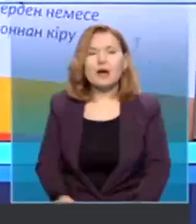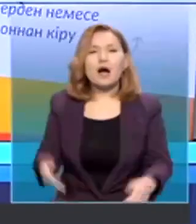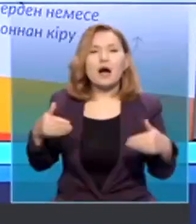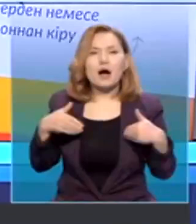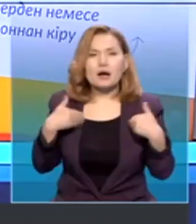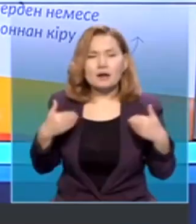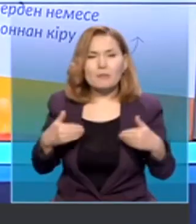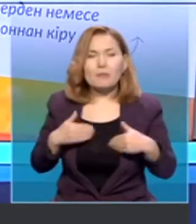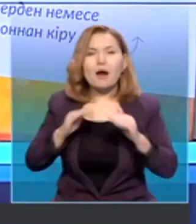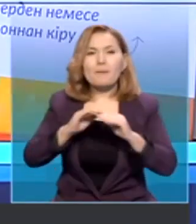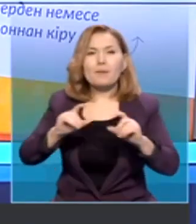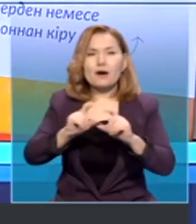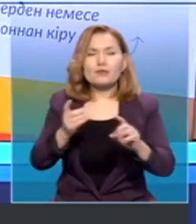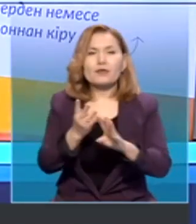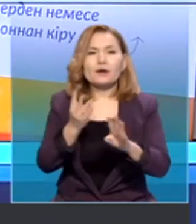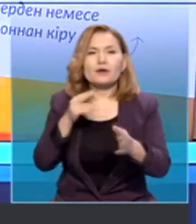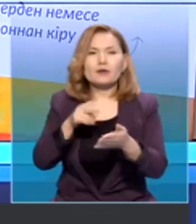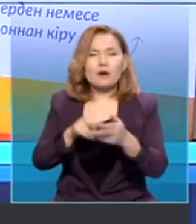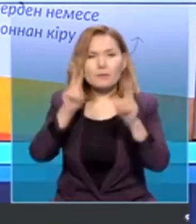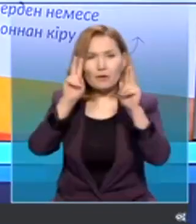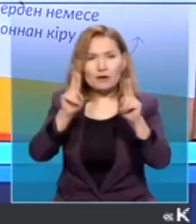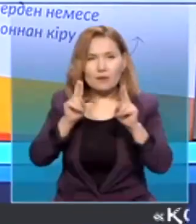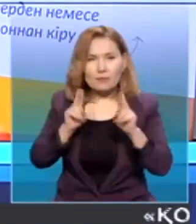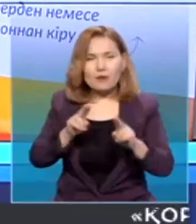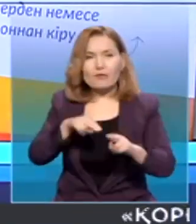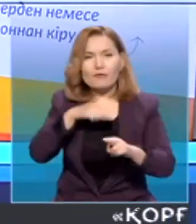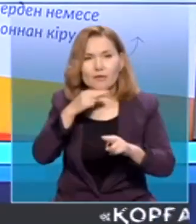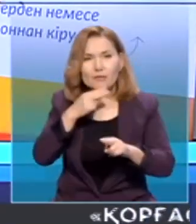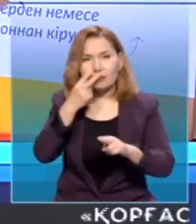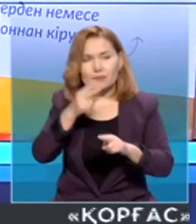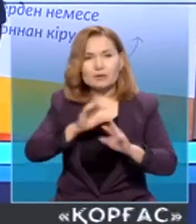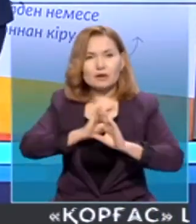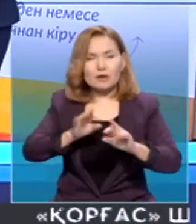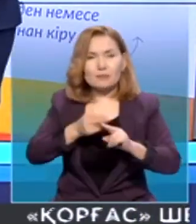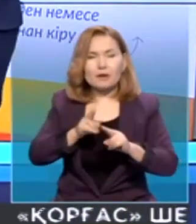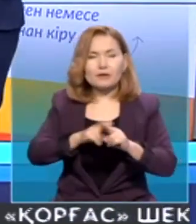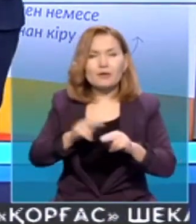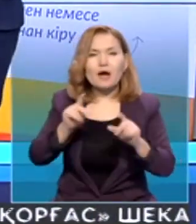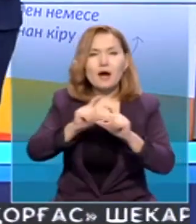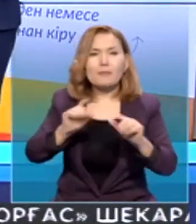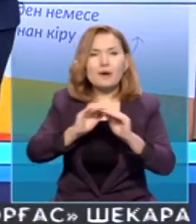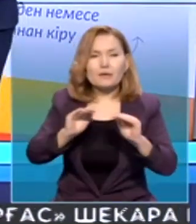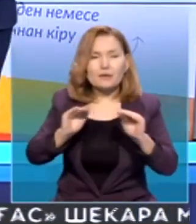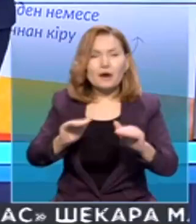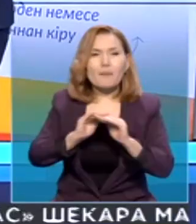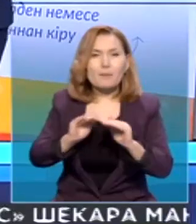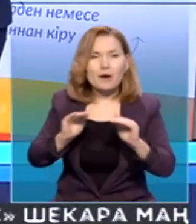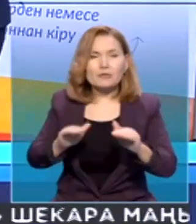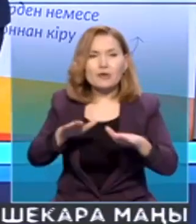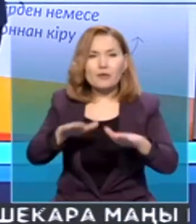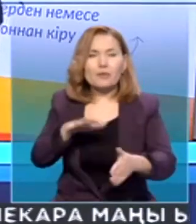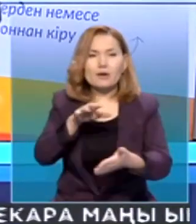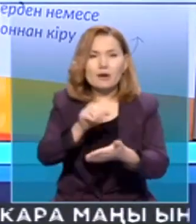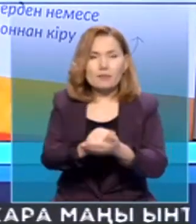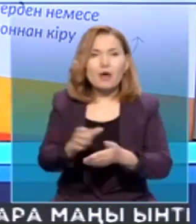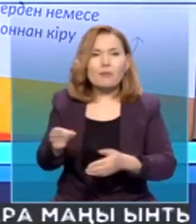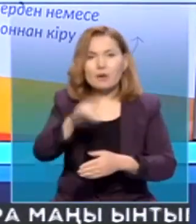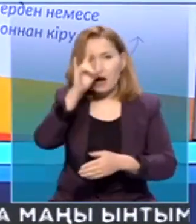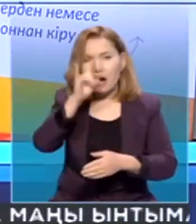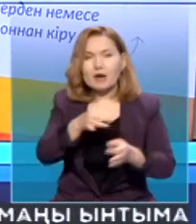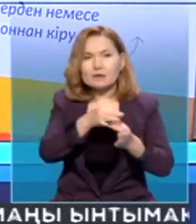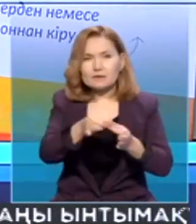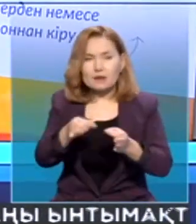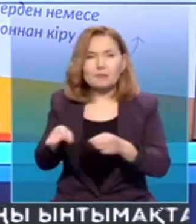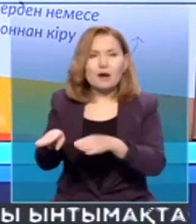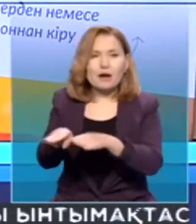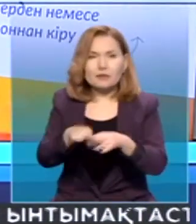Армысыздар, балабақшаға кезекке тұрудың нұсқаулығын назарларыңызға ұсынамыз. Мектепке дейінгі мекемелерде балаларға орын алу қағидаты бүкіл Қазақстан бойынша